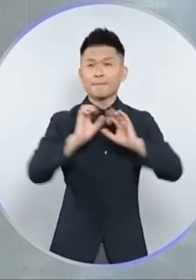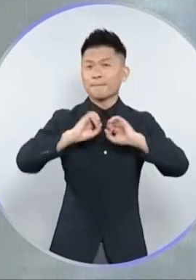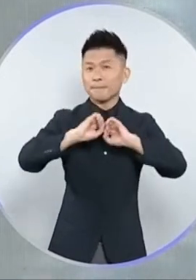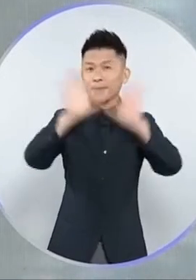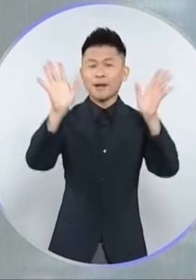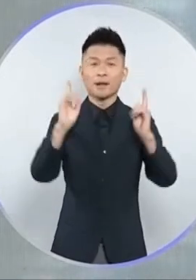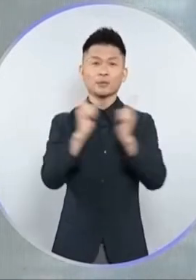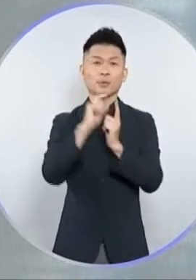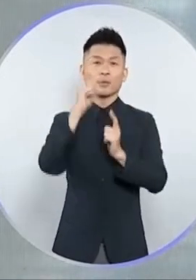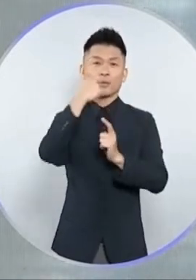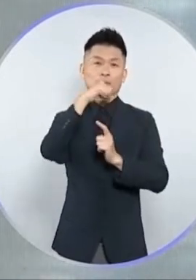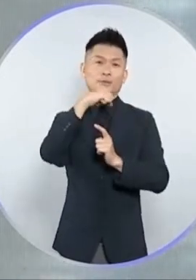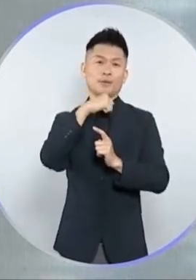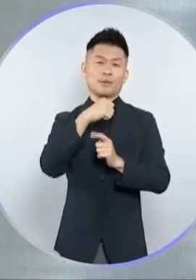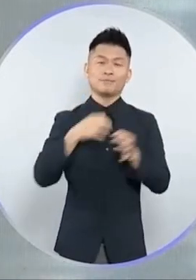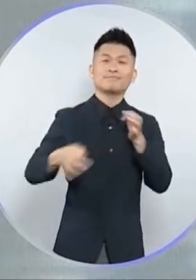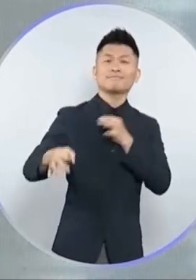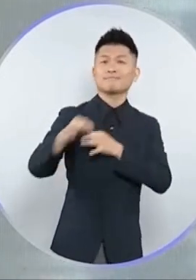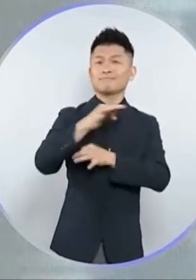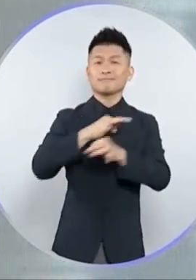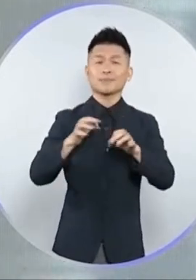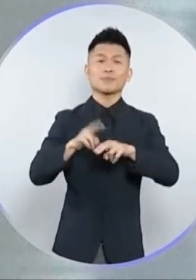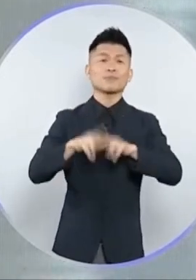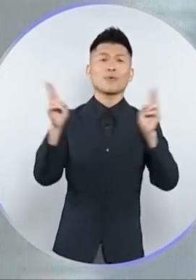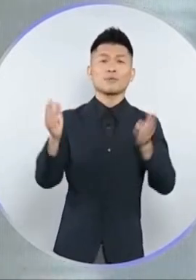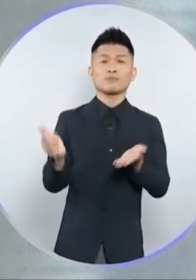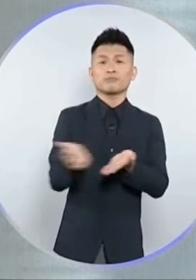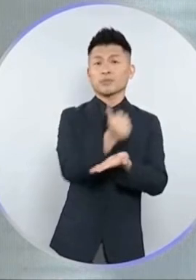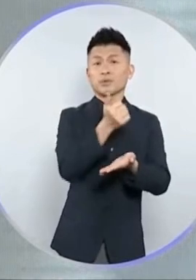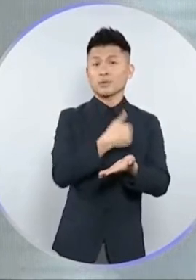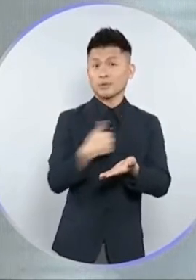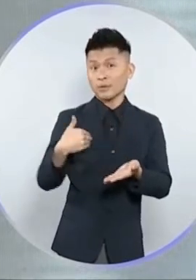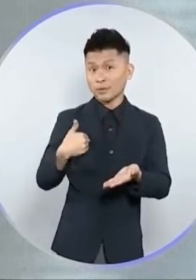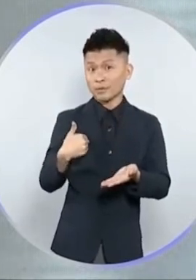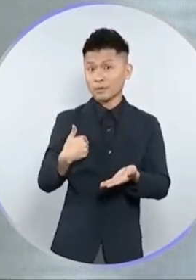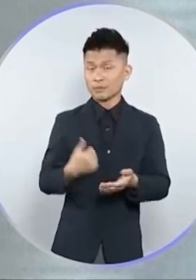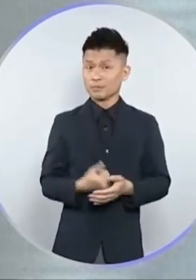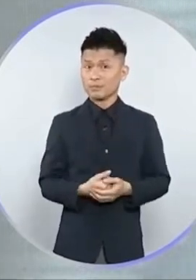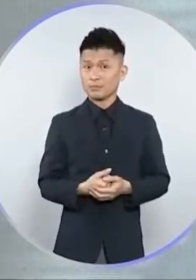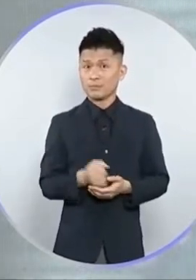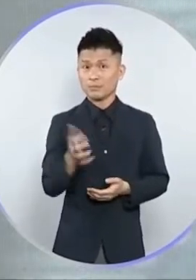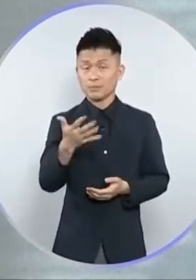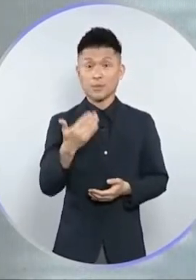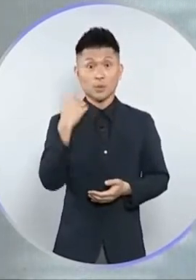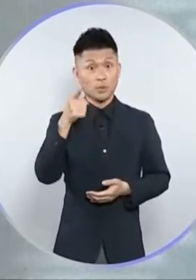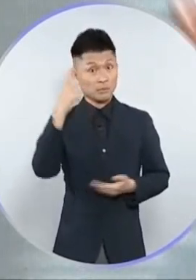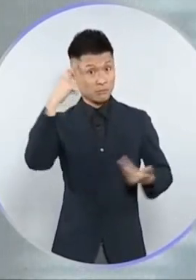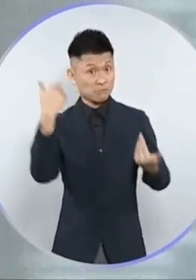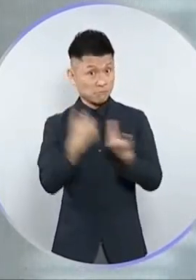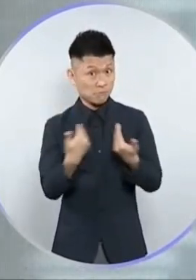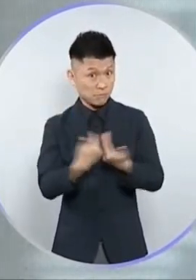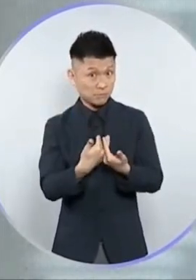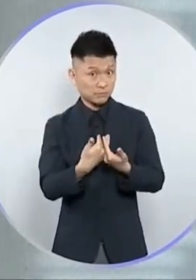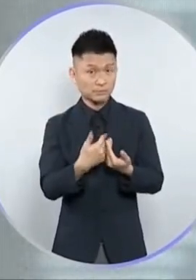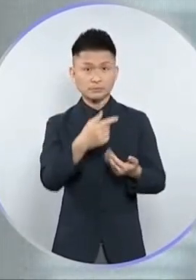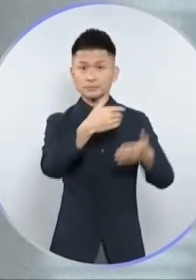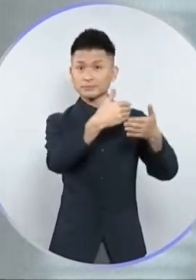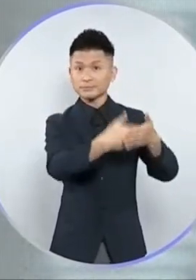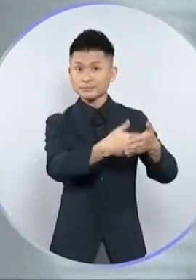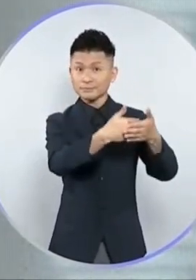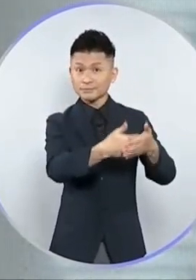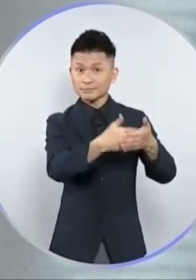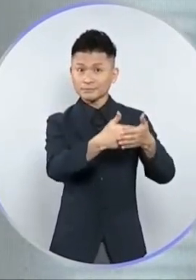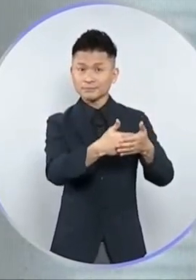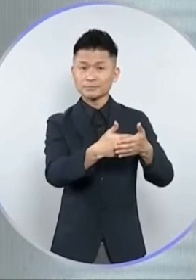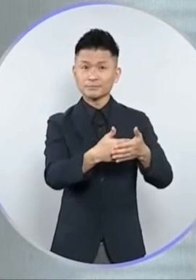湾的这一个采取的这个经济的措施呢？如果你真的反对的话，那为什么中国